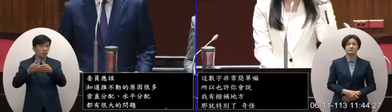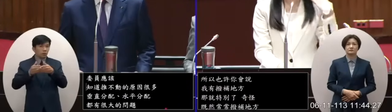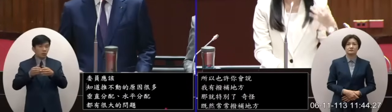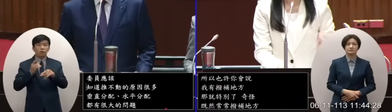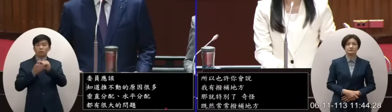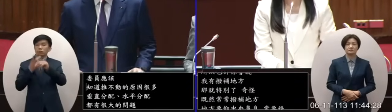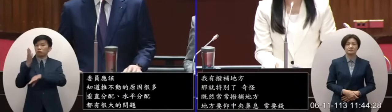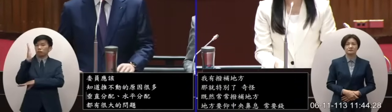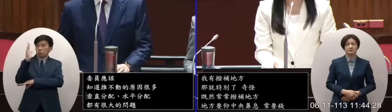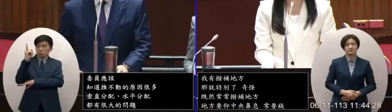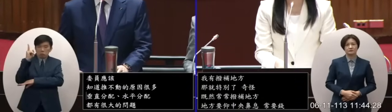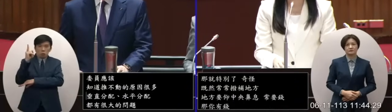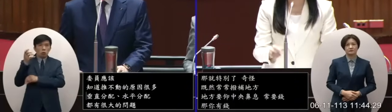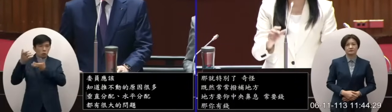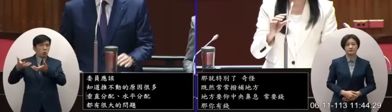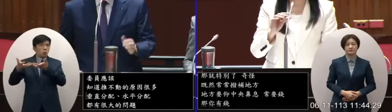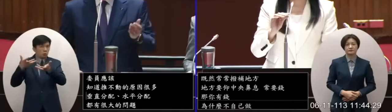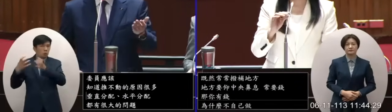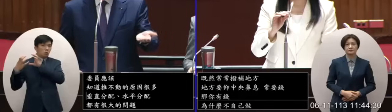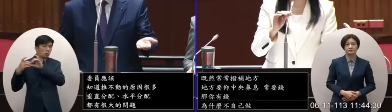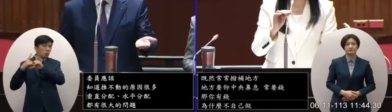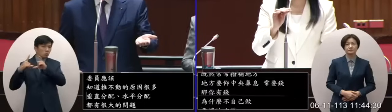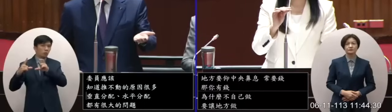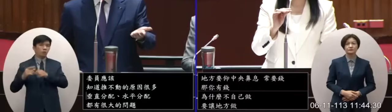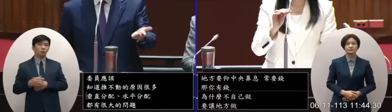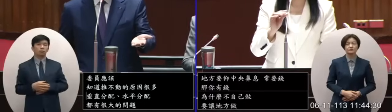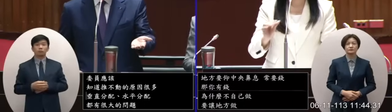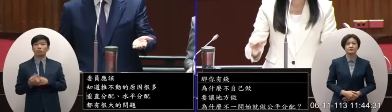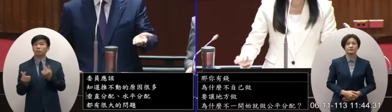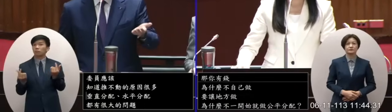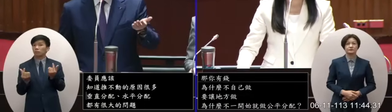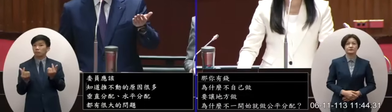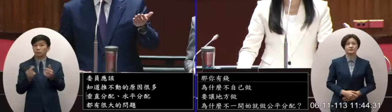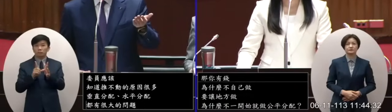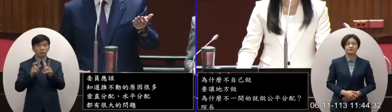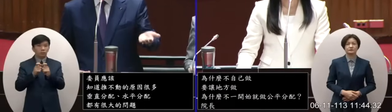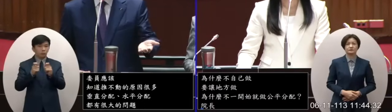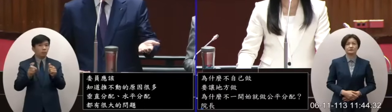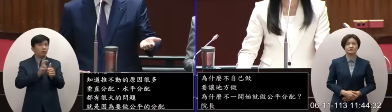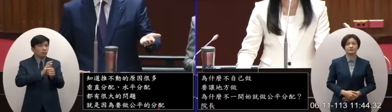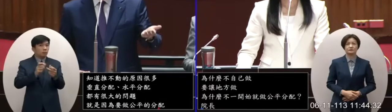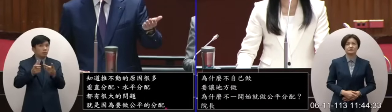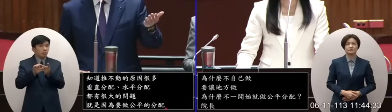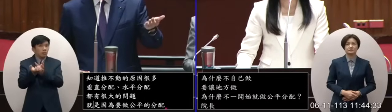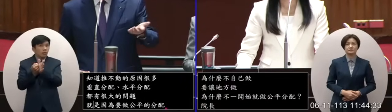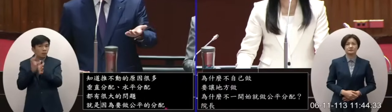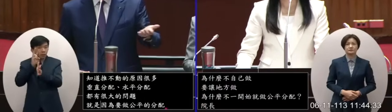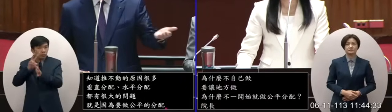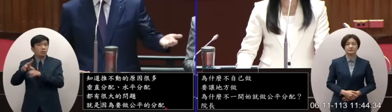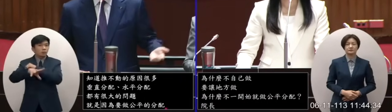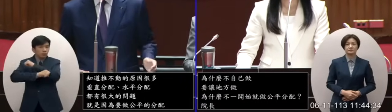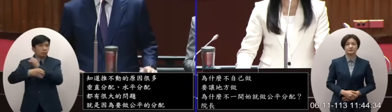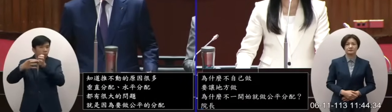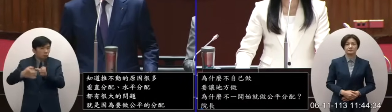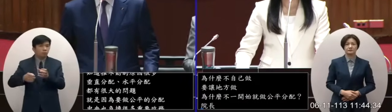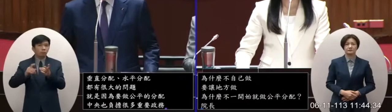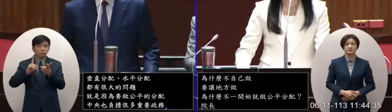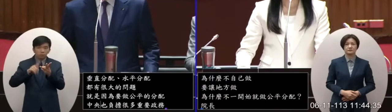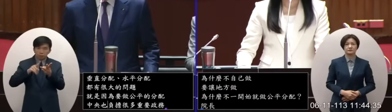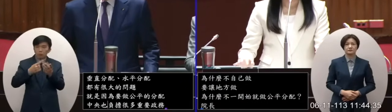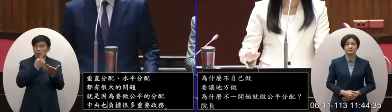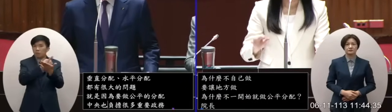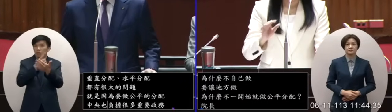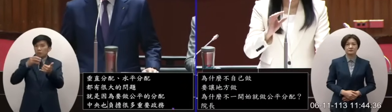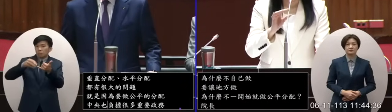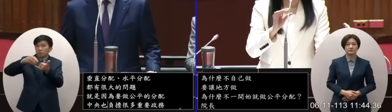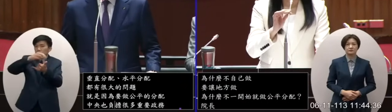多的重要的政务，比方说长照啦，这个前瞻啦，各个县市的这个轨道工